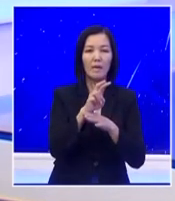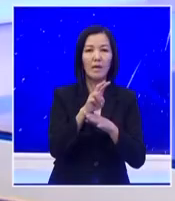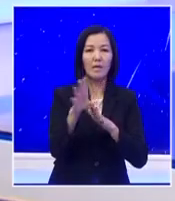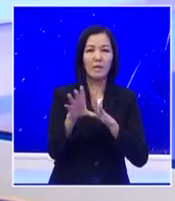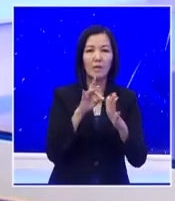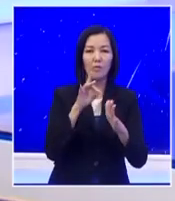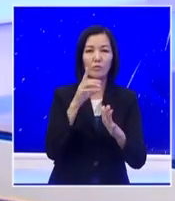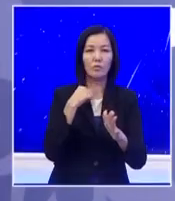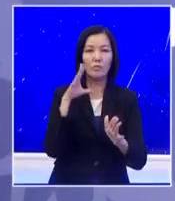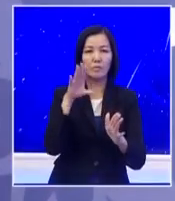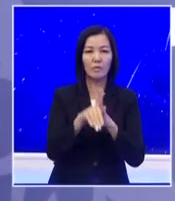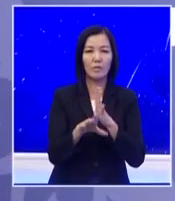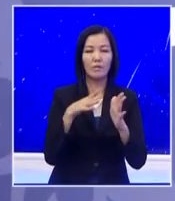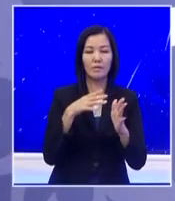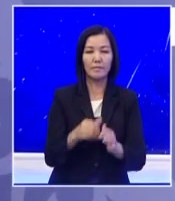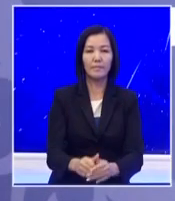қатысты.